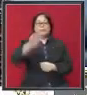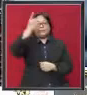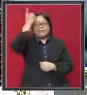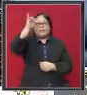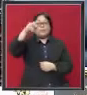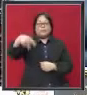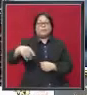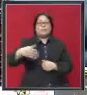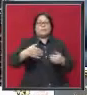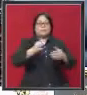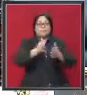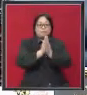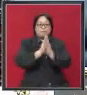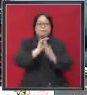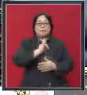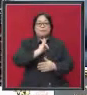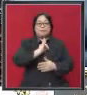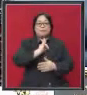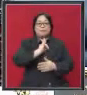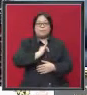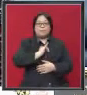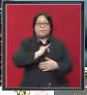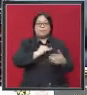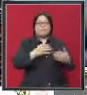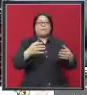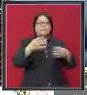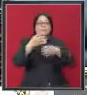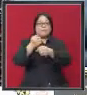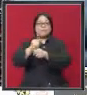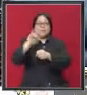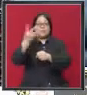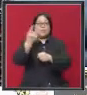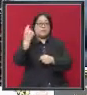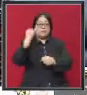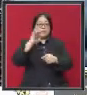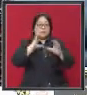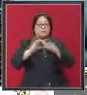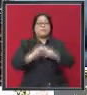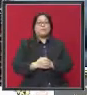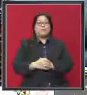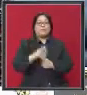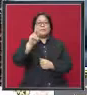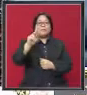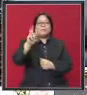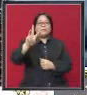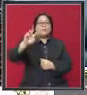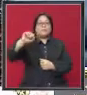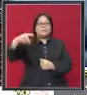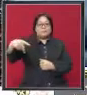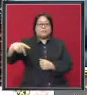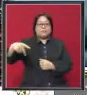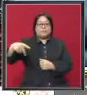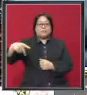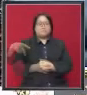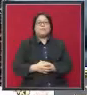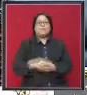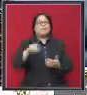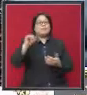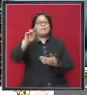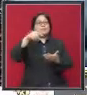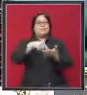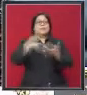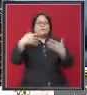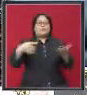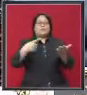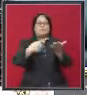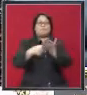Datuk Yang Pertua, izinkan saya mengulung dengan isu hangat yang kedua yang seperti saya sebut tadi mengenai KWSP. Ini, isu ini